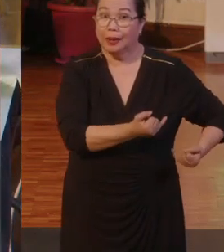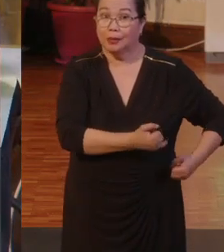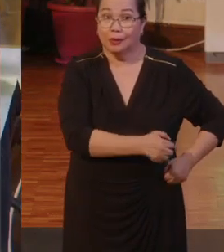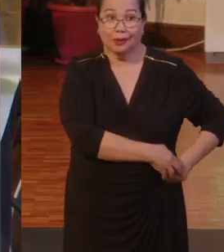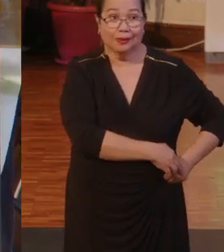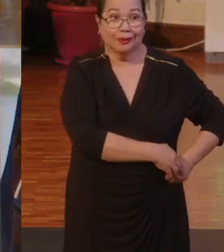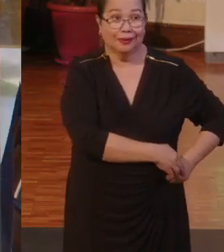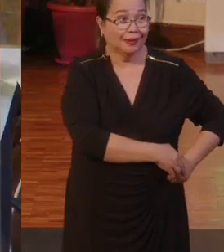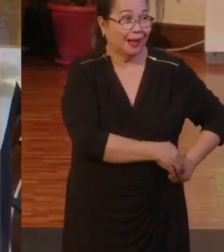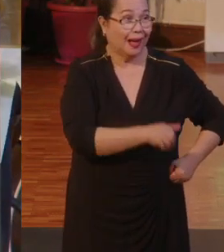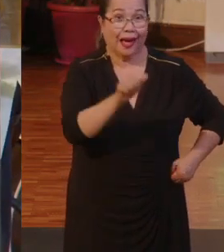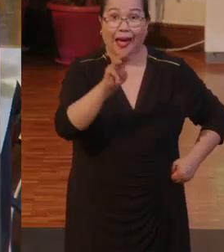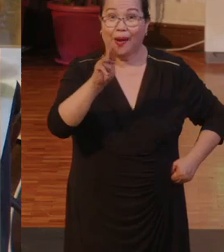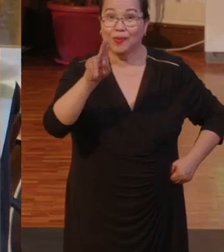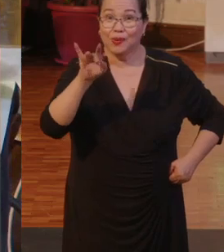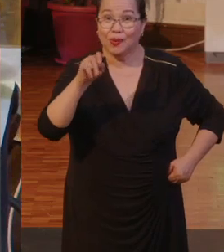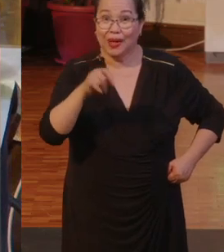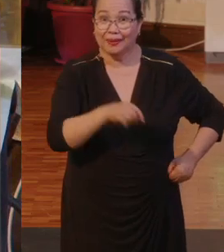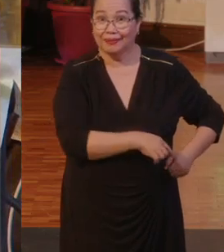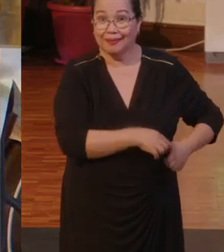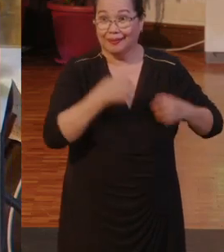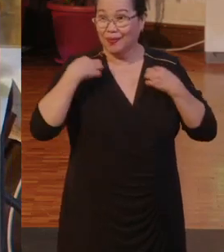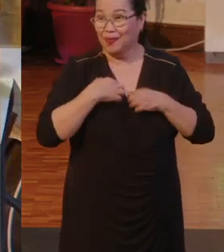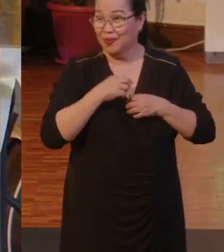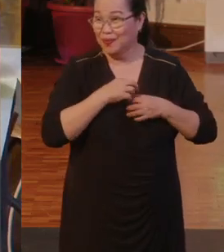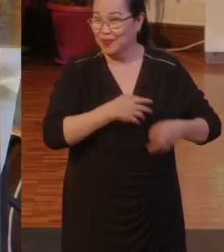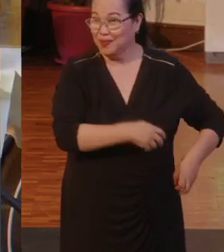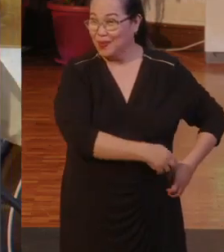kotse, bahay, pag-aari, salapi,